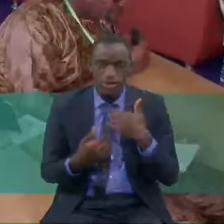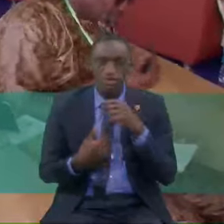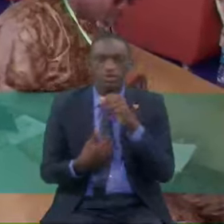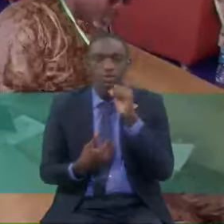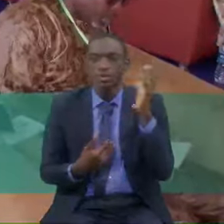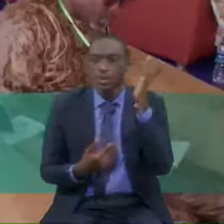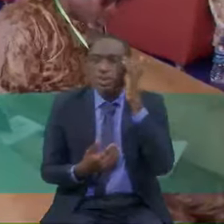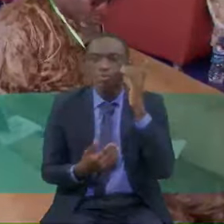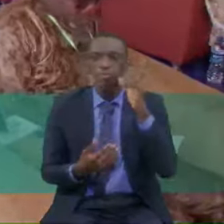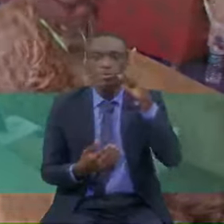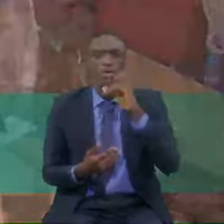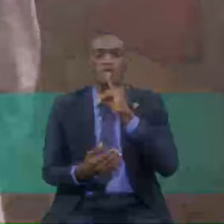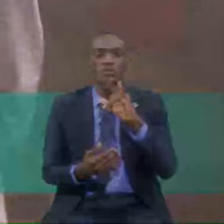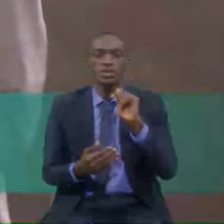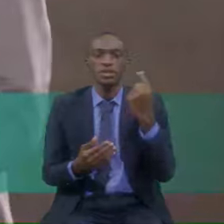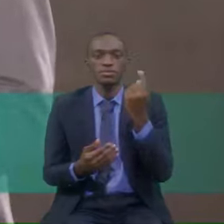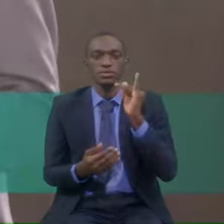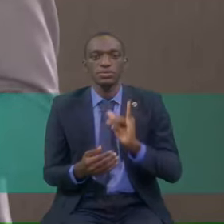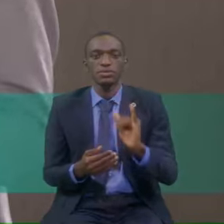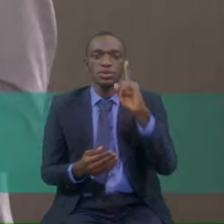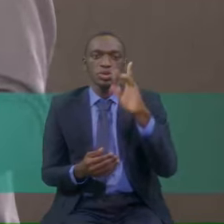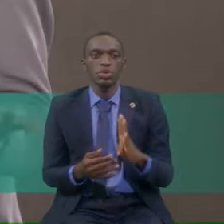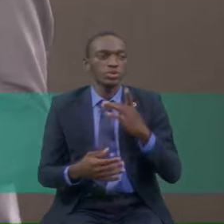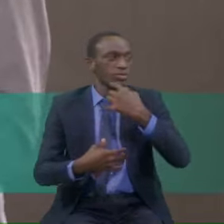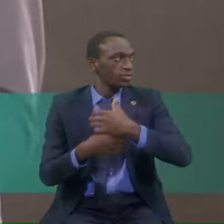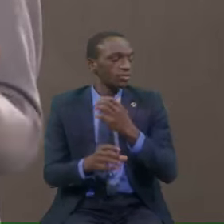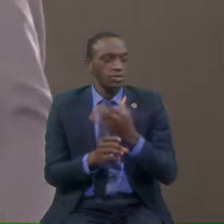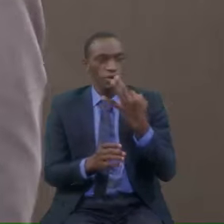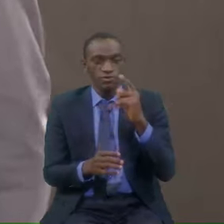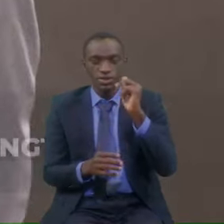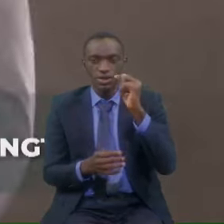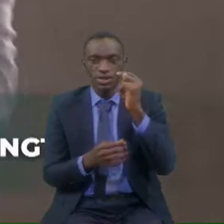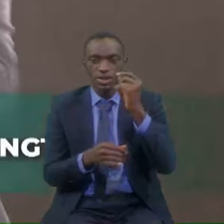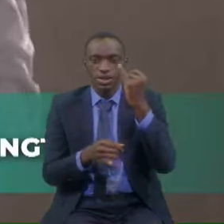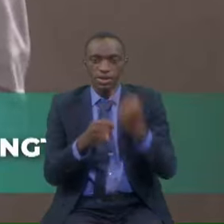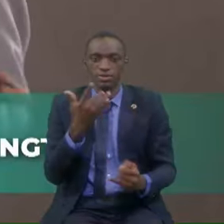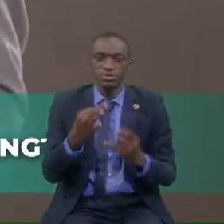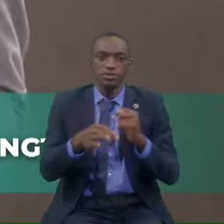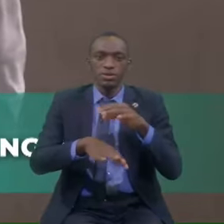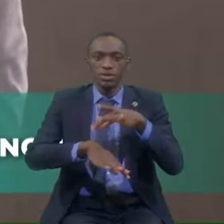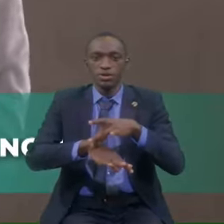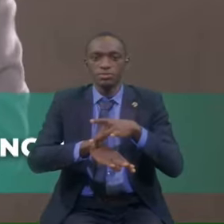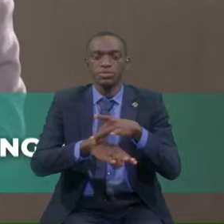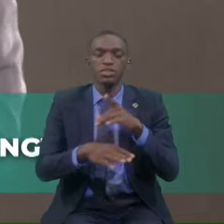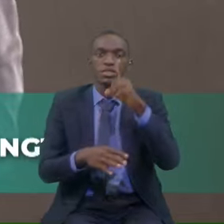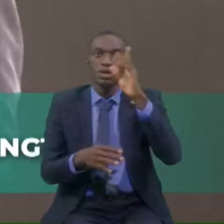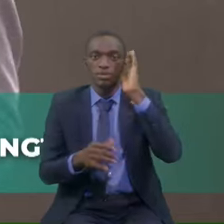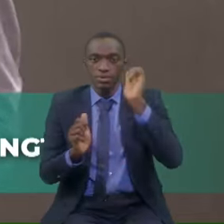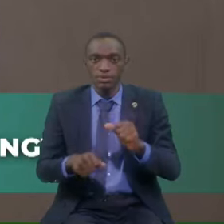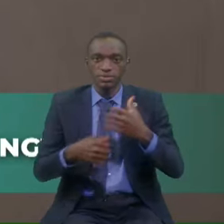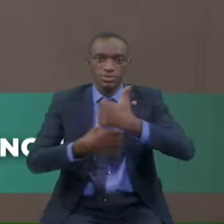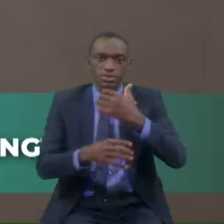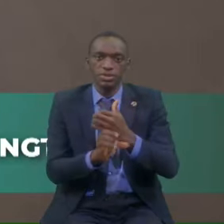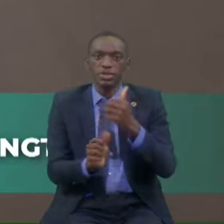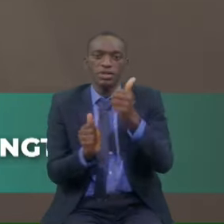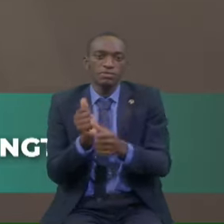éternel, qui a créé les extrémités de la terre, vous pensez à cela. Il peut recréer tout ce qui doit être recréé dans ta vie, dans ma